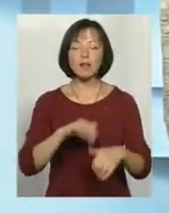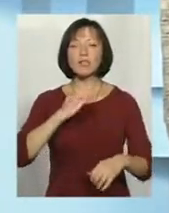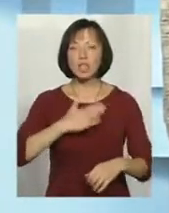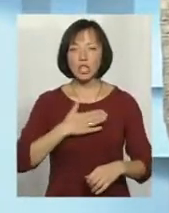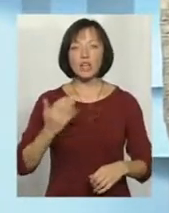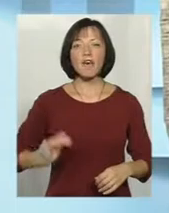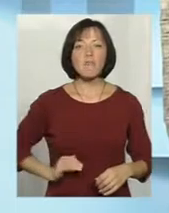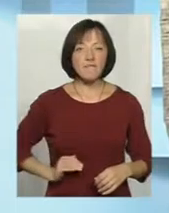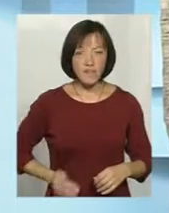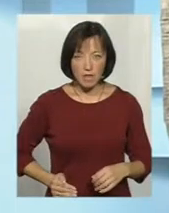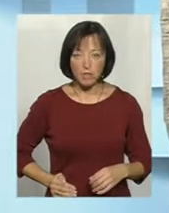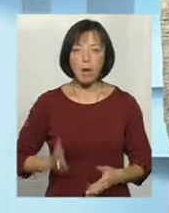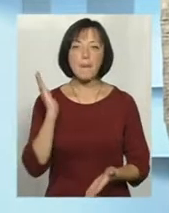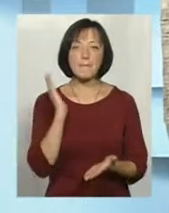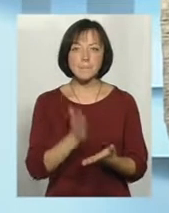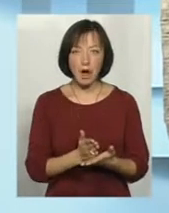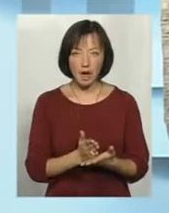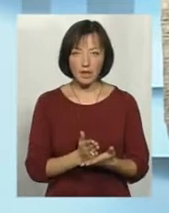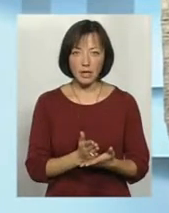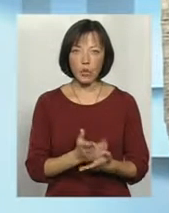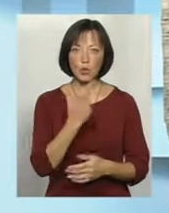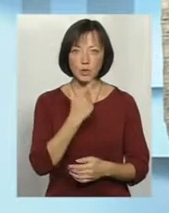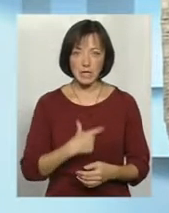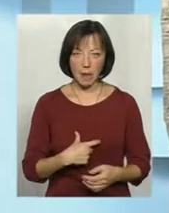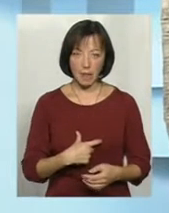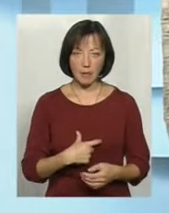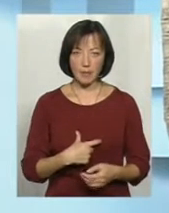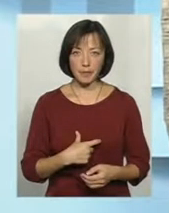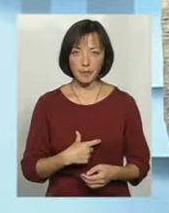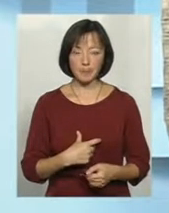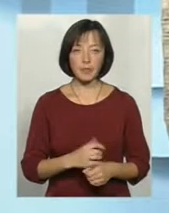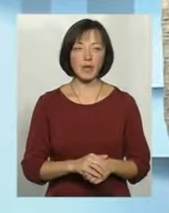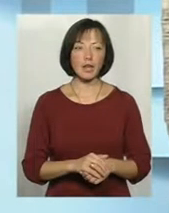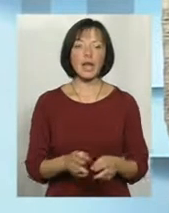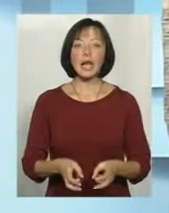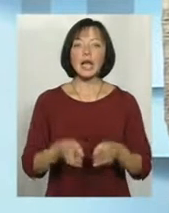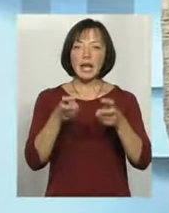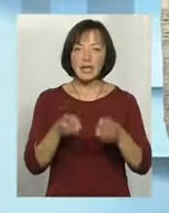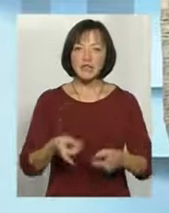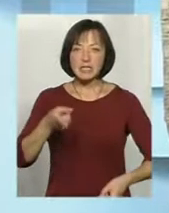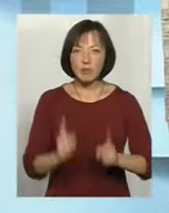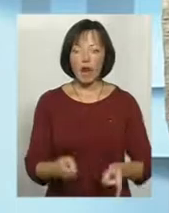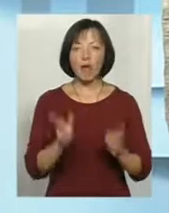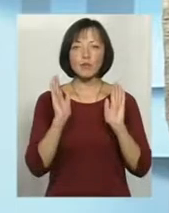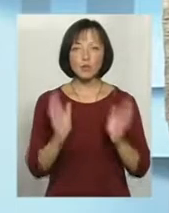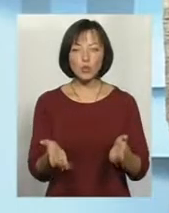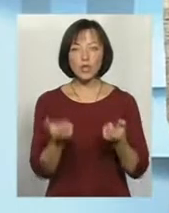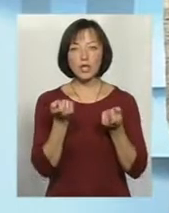фірма має у себе. Ліфт справді буде дещо